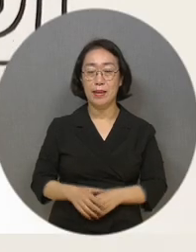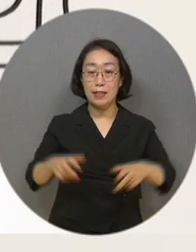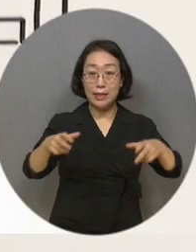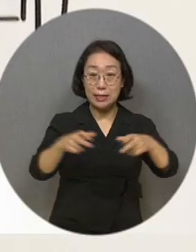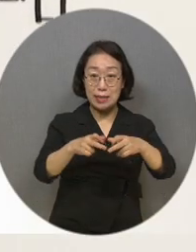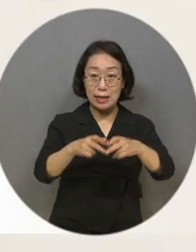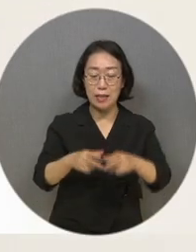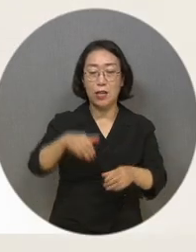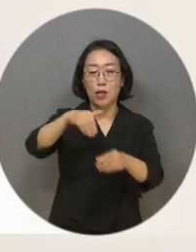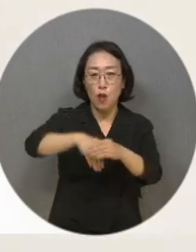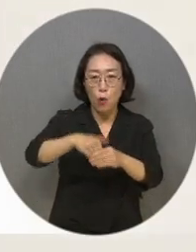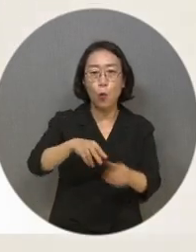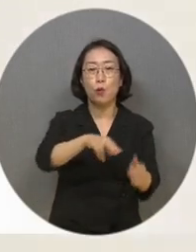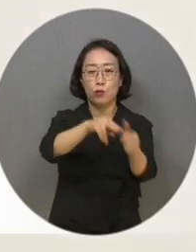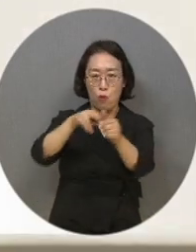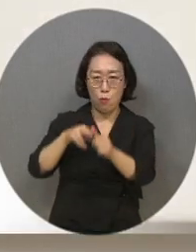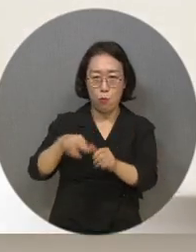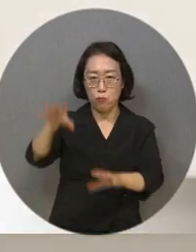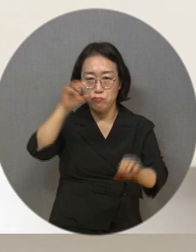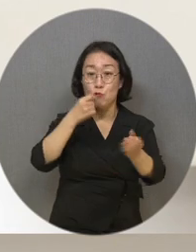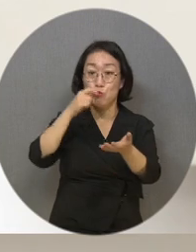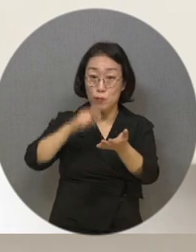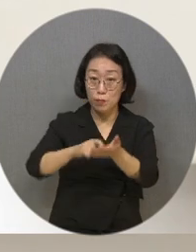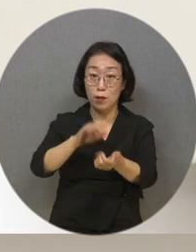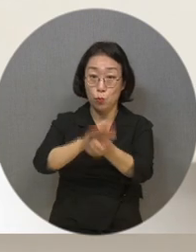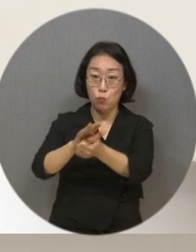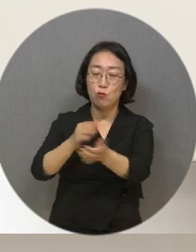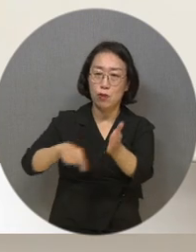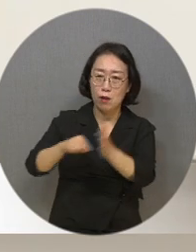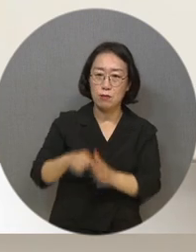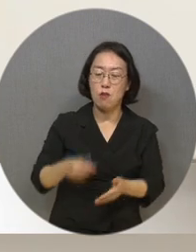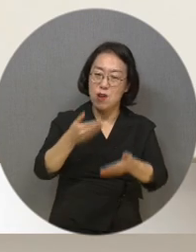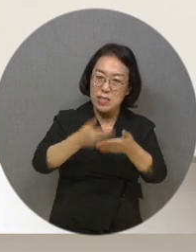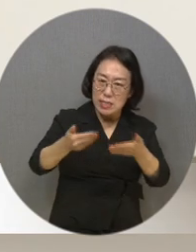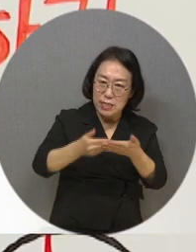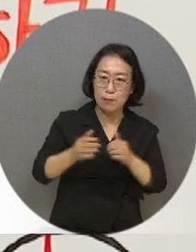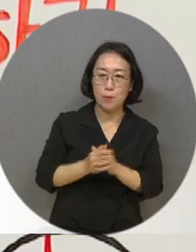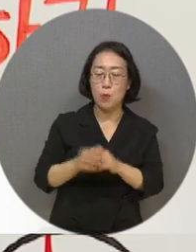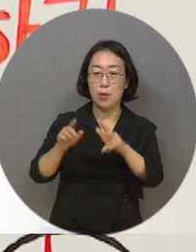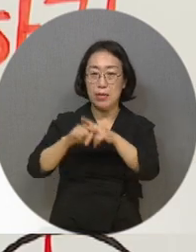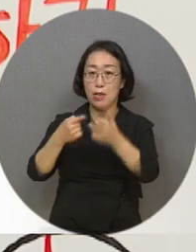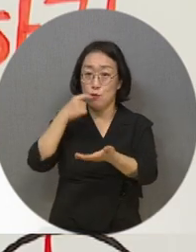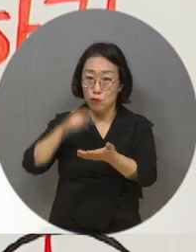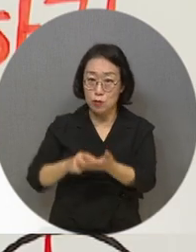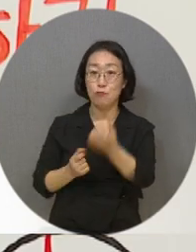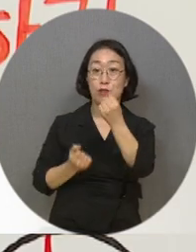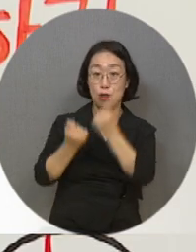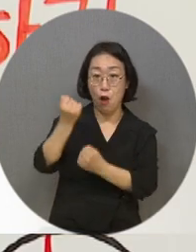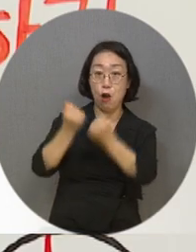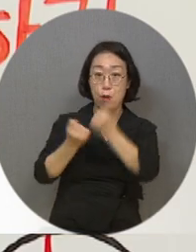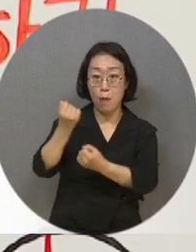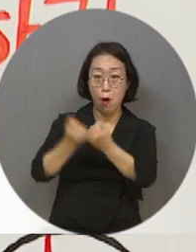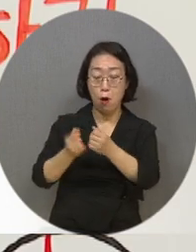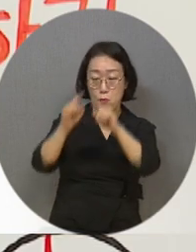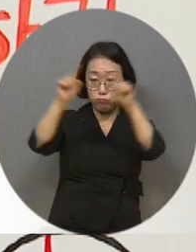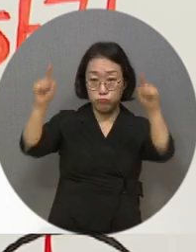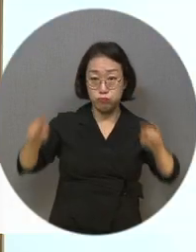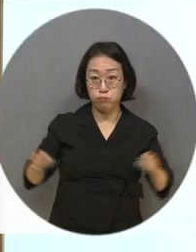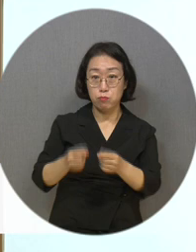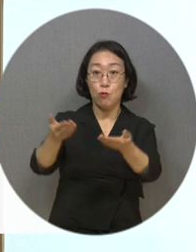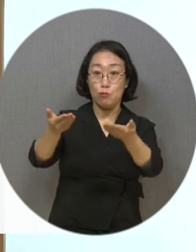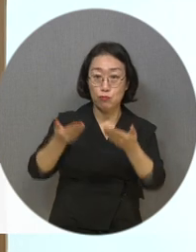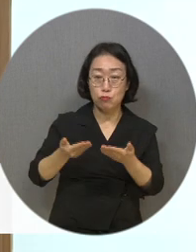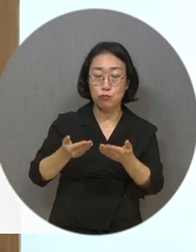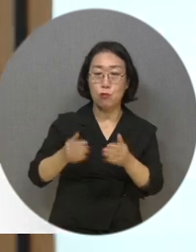장애인의 선거정보 접근성을 높이기 위해 국가가 그림 투표용지와 이해하기 쉬운 선거 공보물을 제공해야 한다고